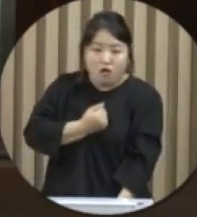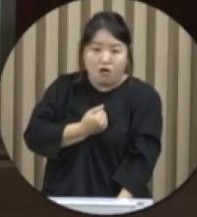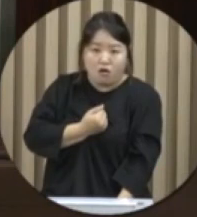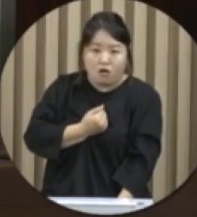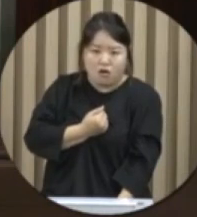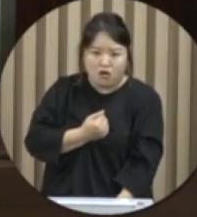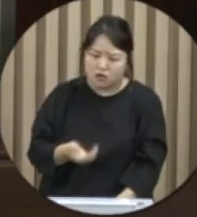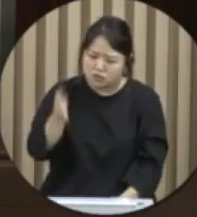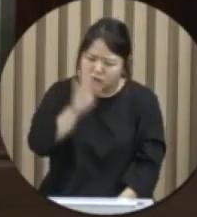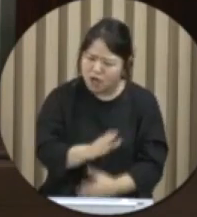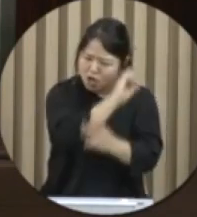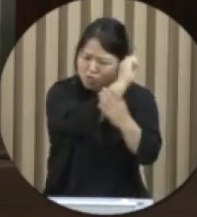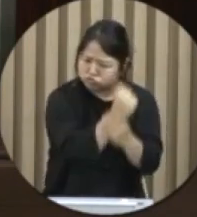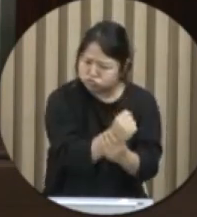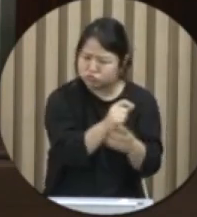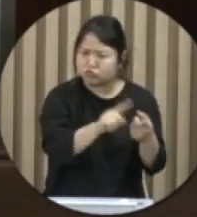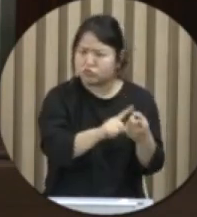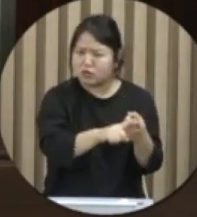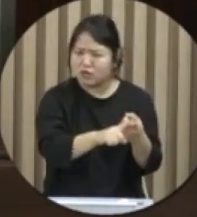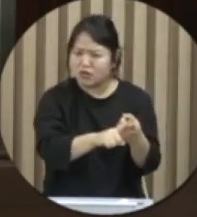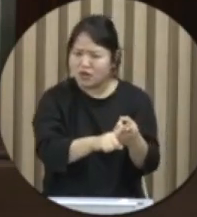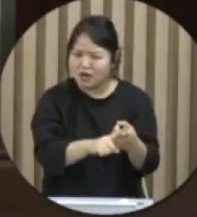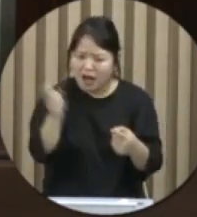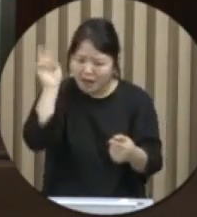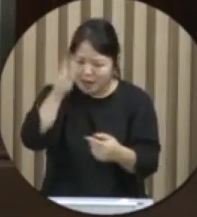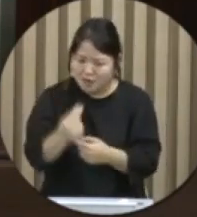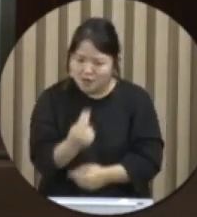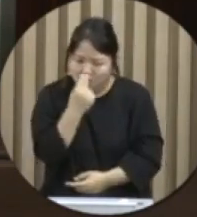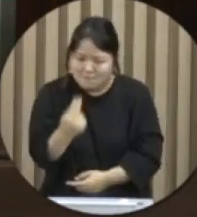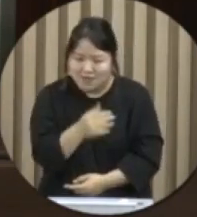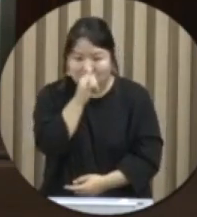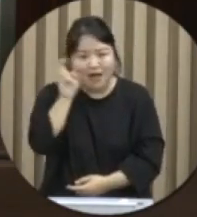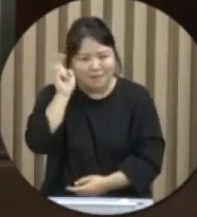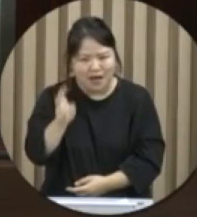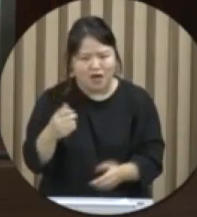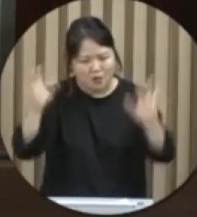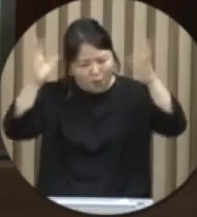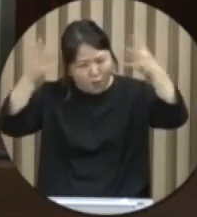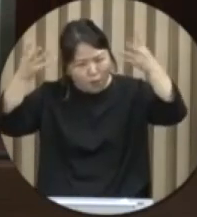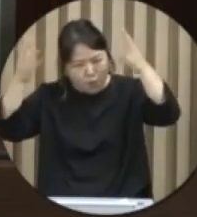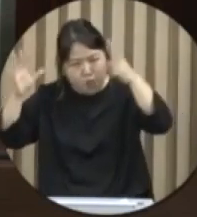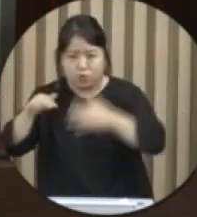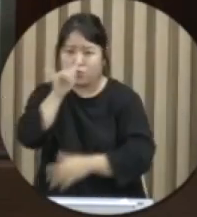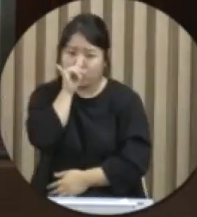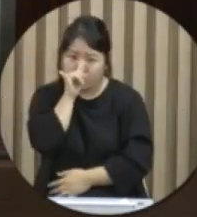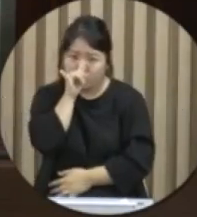낙후된 사송동 북원의 8 기를 불어넣어 줄 거라 생각하며 환영하고 있는 분위기입니다